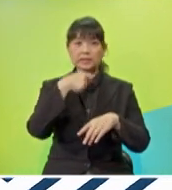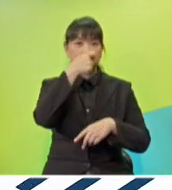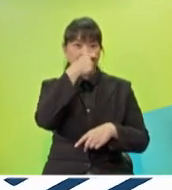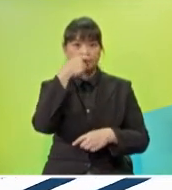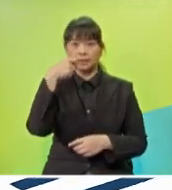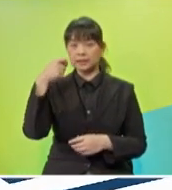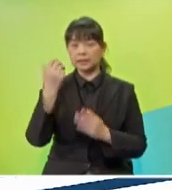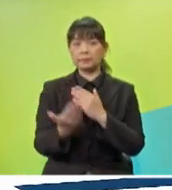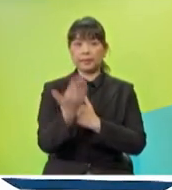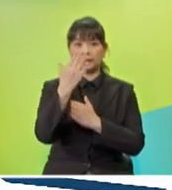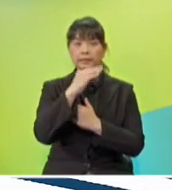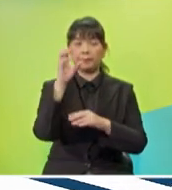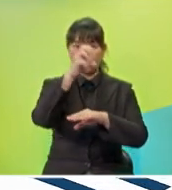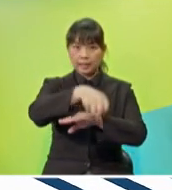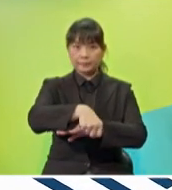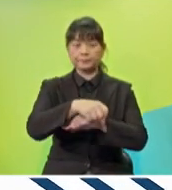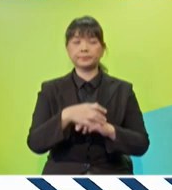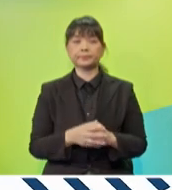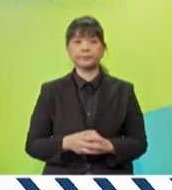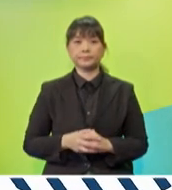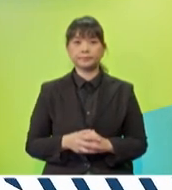pagi tak malam